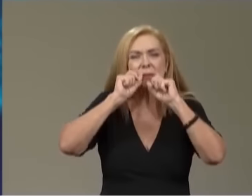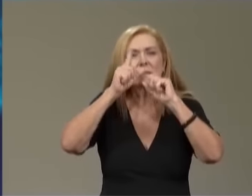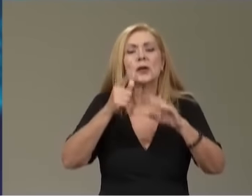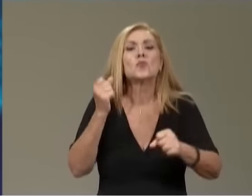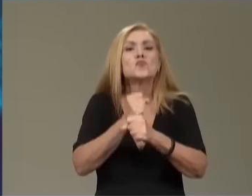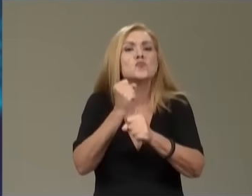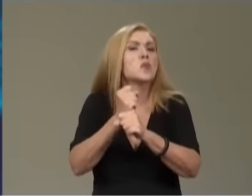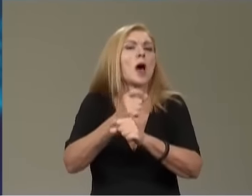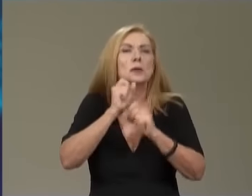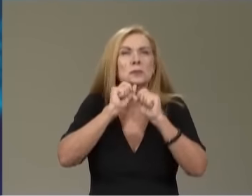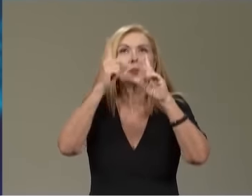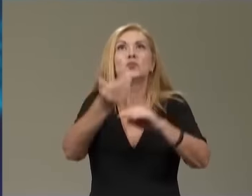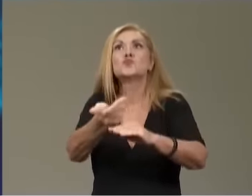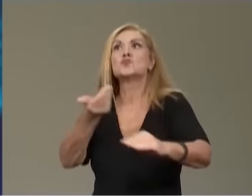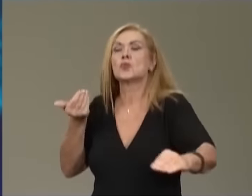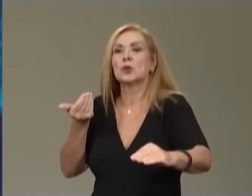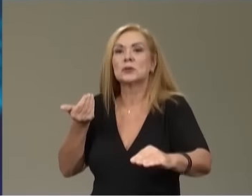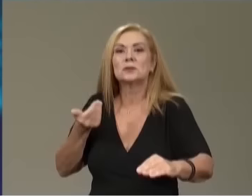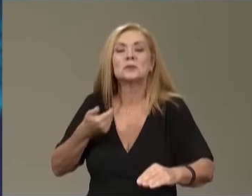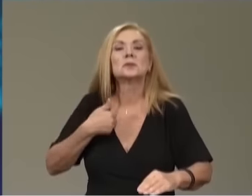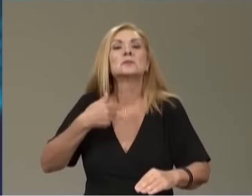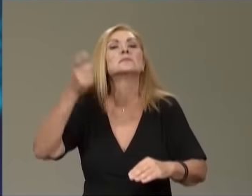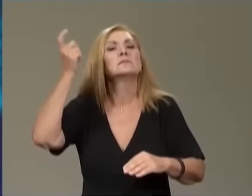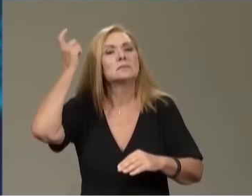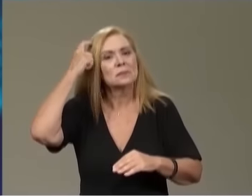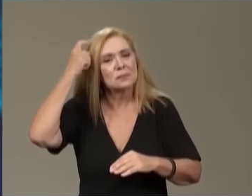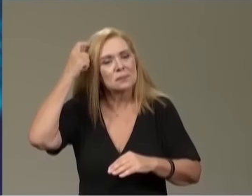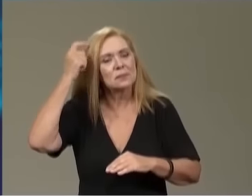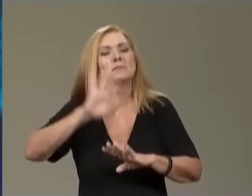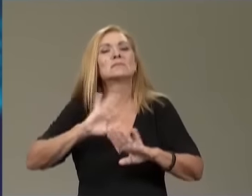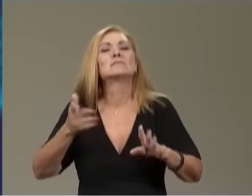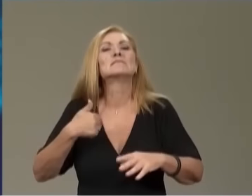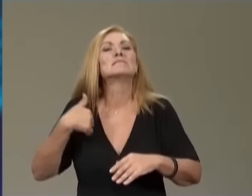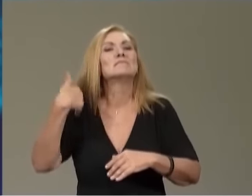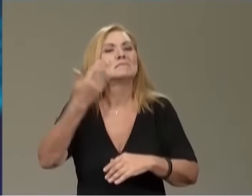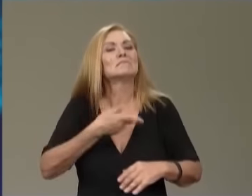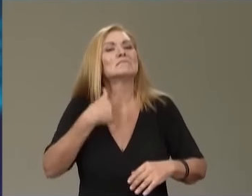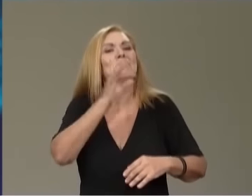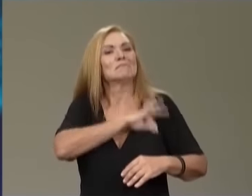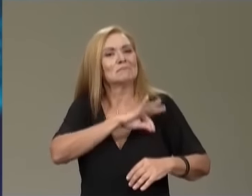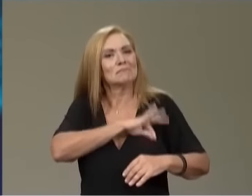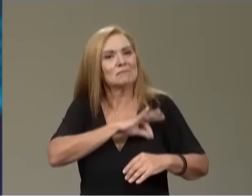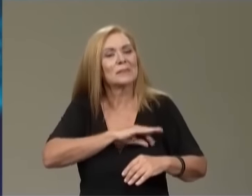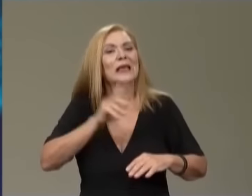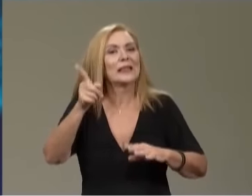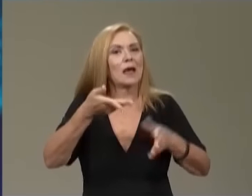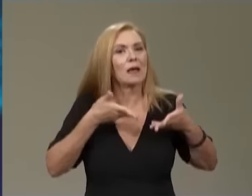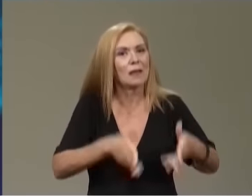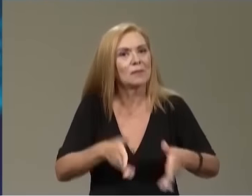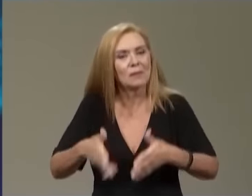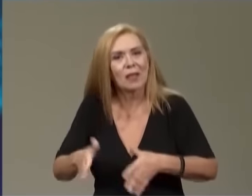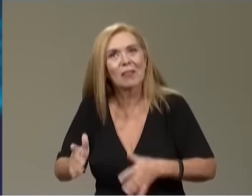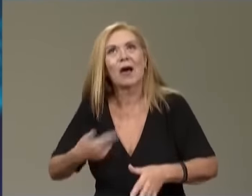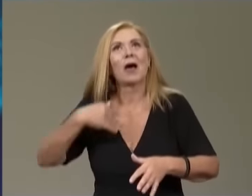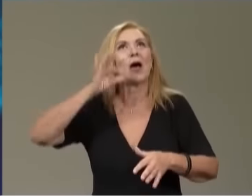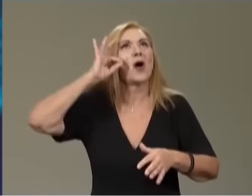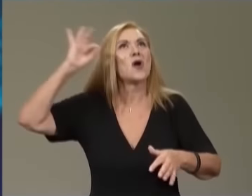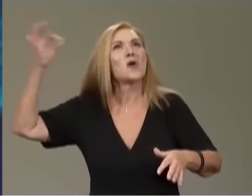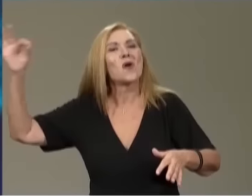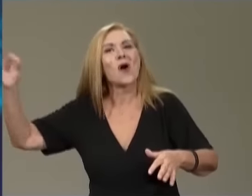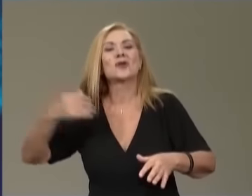δουλειά θα γεύονται τους καρπούς των κόπων τους και που τα παιδιά τους θα έχουν δικαίωμα στο όνειρο